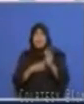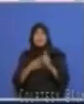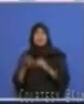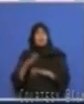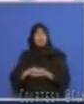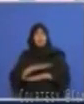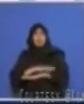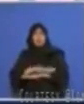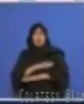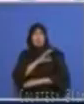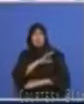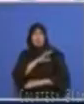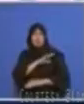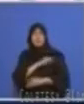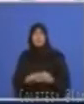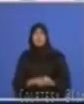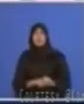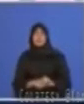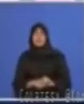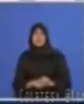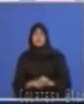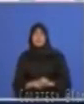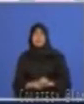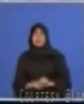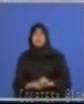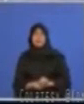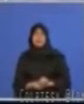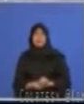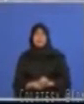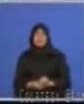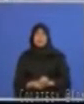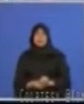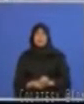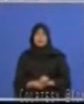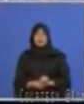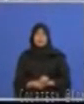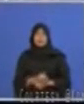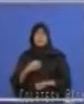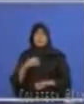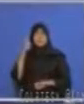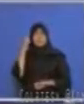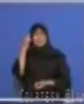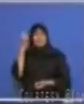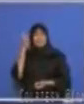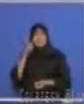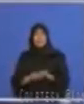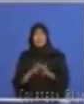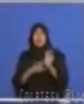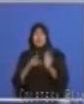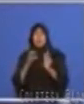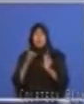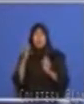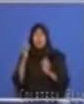Gubernur langsung ditanggapi Pak Az Iya saya kira itu normatif